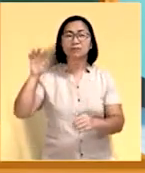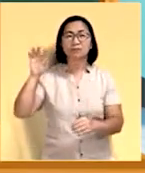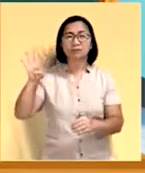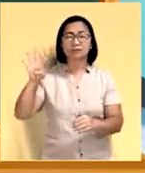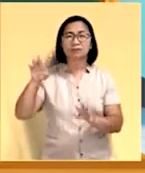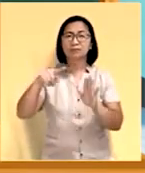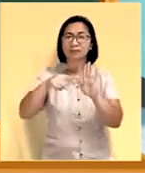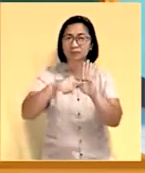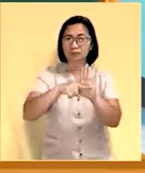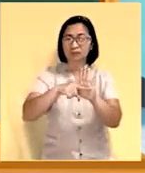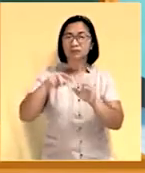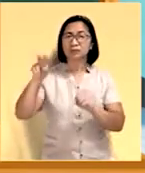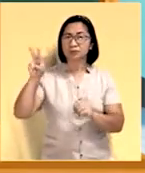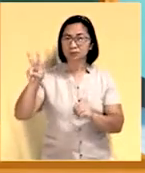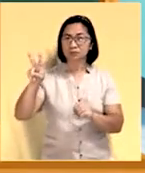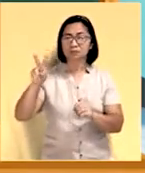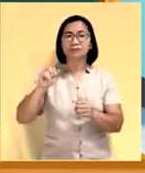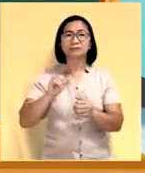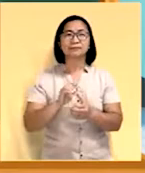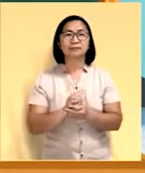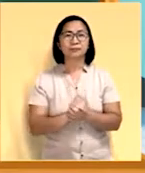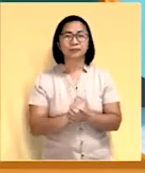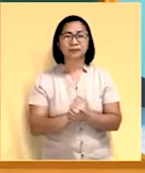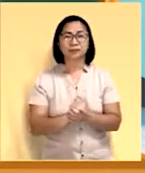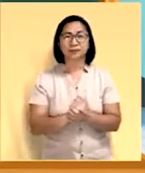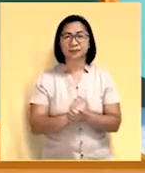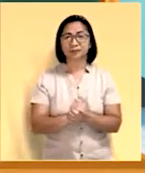ang 4 minus 2.